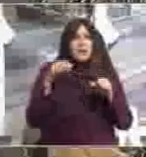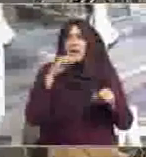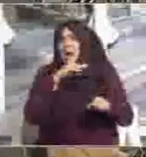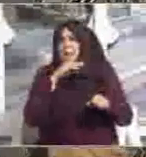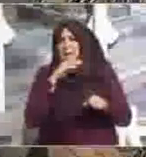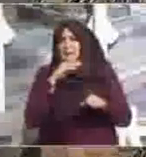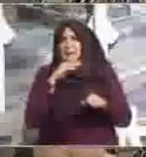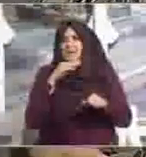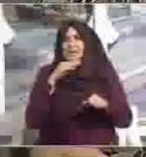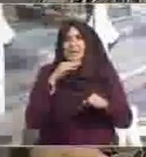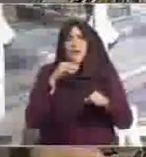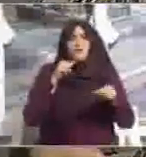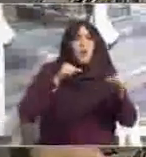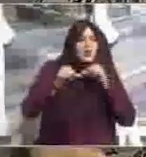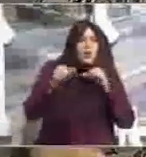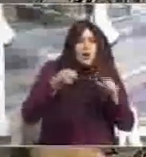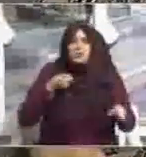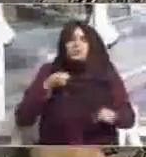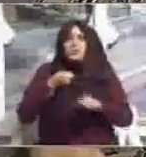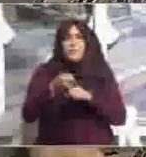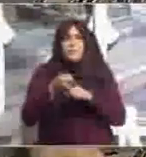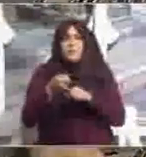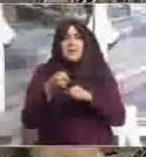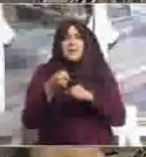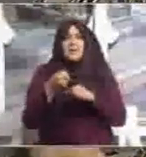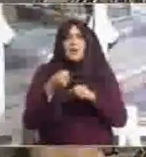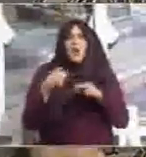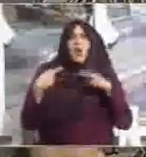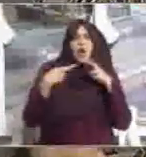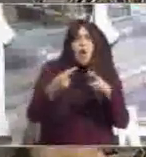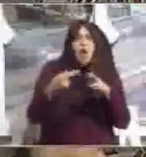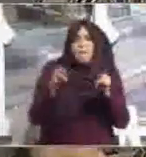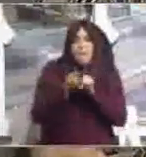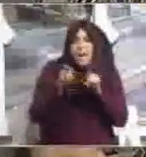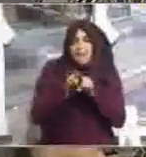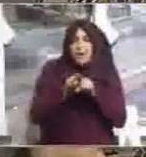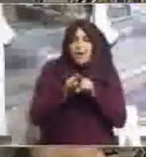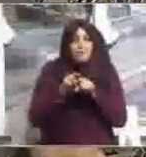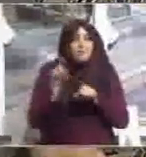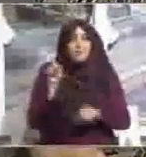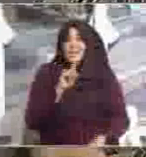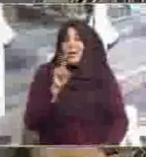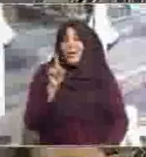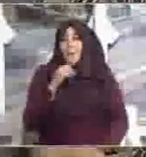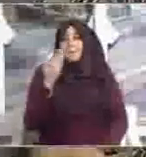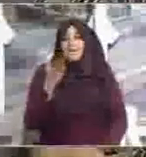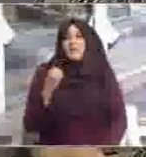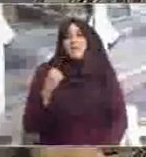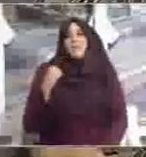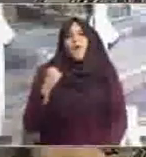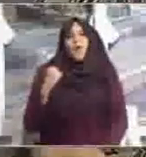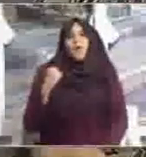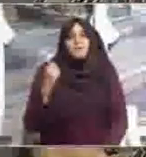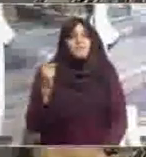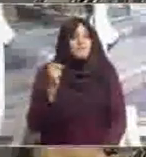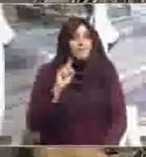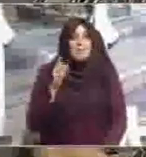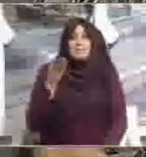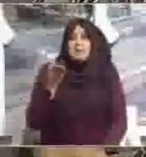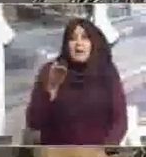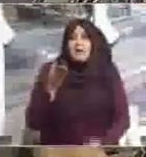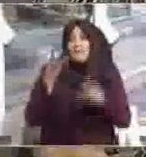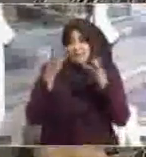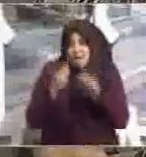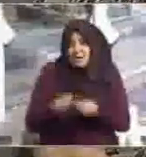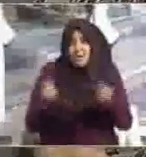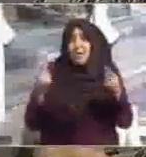الناس وتنتقم وتقتل وكذا، ترد صاع صاعين كما يقول صاع صاعين. نعم يعني لا لا ماهوش هذا صح، ليس هذا هو الشديد. لا هذا ماهوش هذا هو